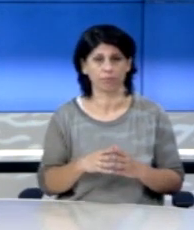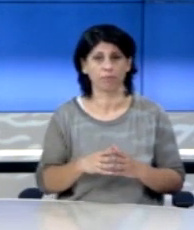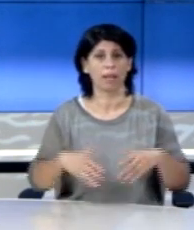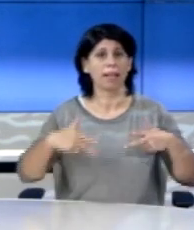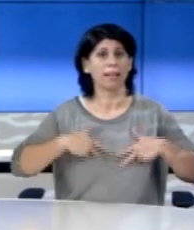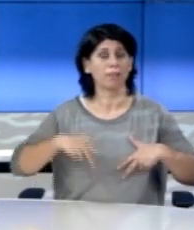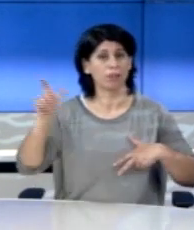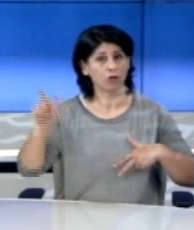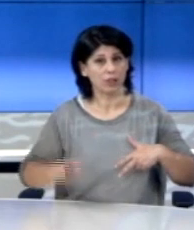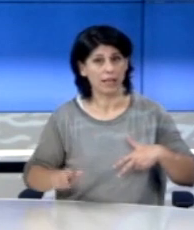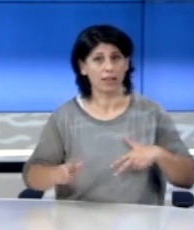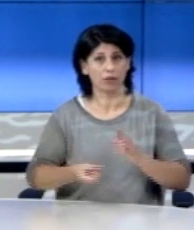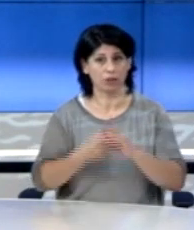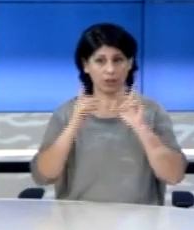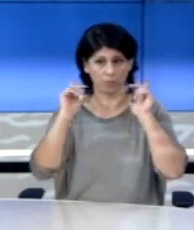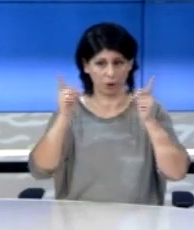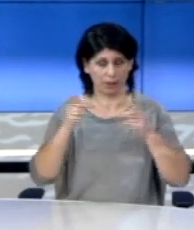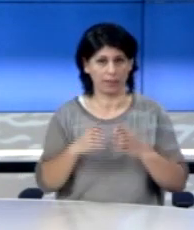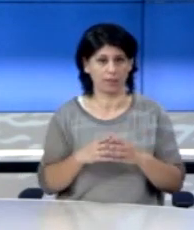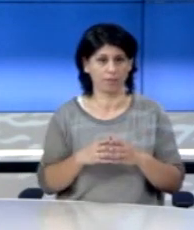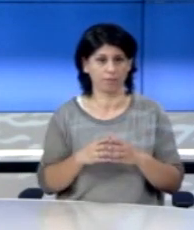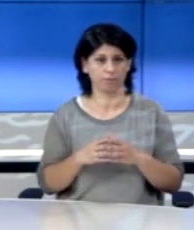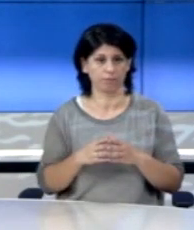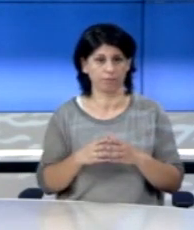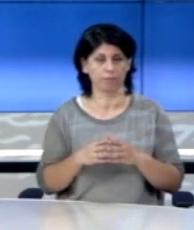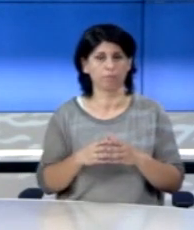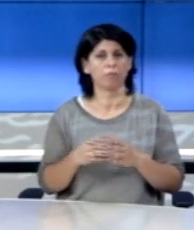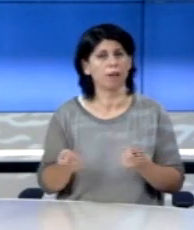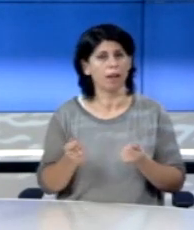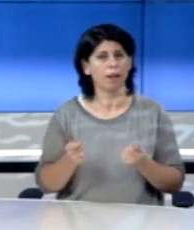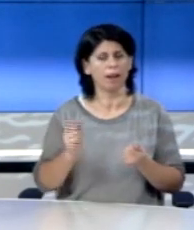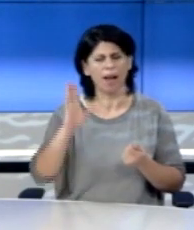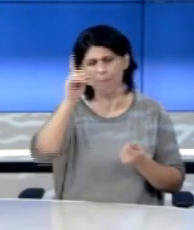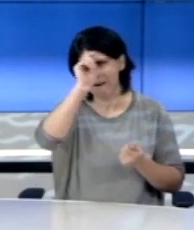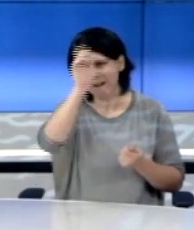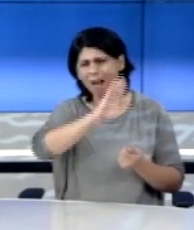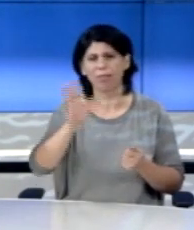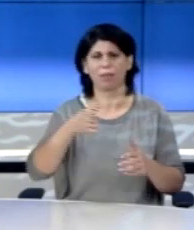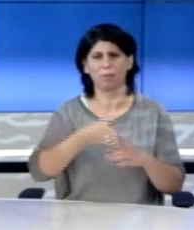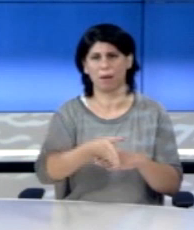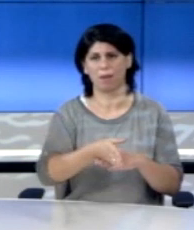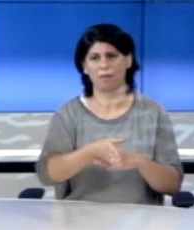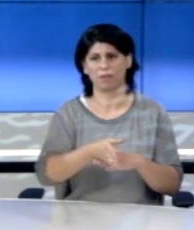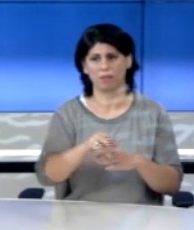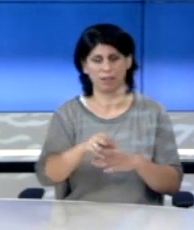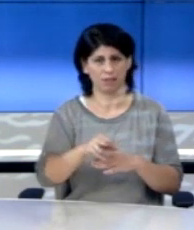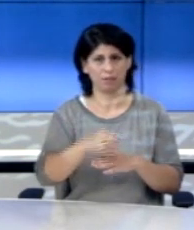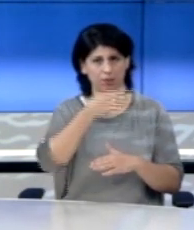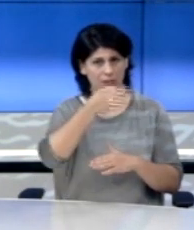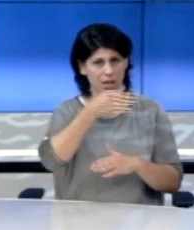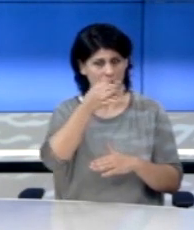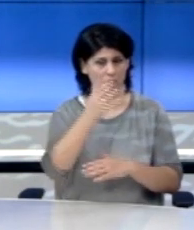κυβερνητικός στέλεχος τώρα της Νέας Δημοκρατίας έκανε μια απαράδεκτη παρέμβαση σε σχέση με την αγόρευση